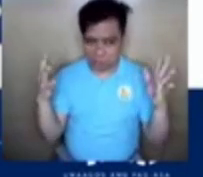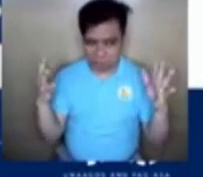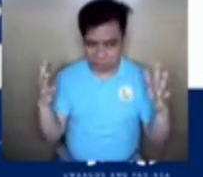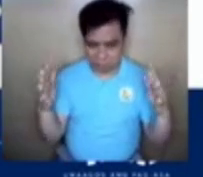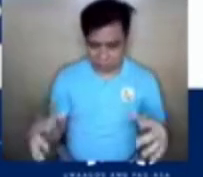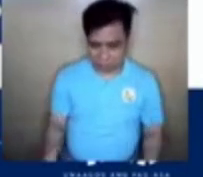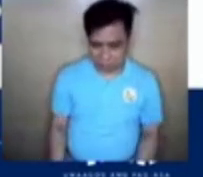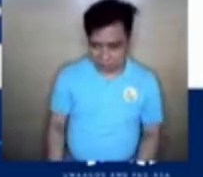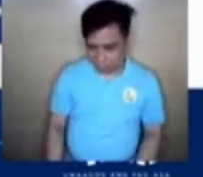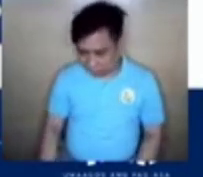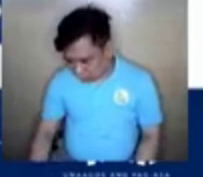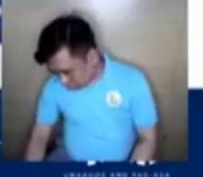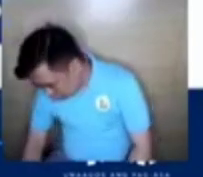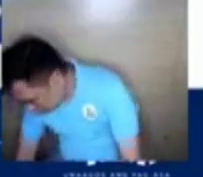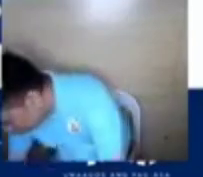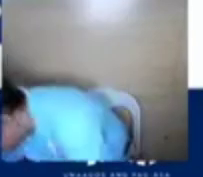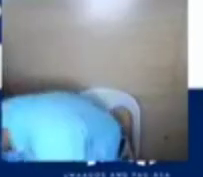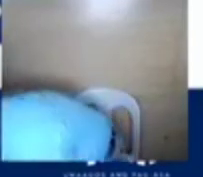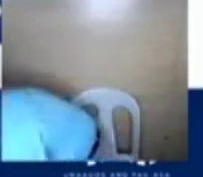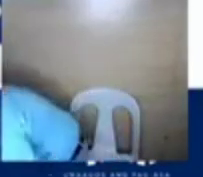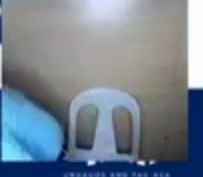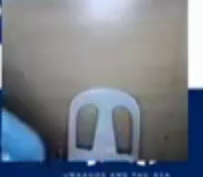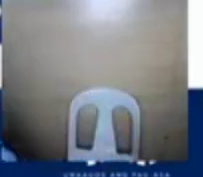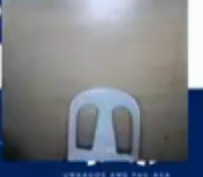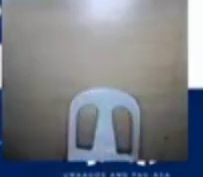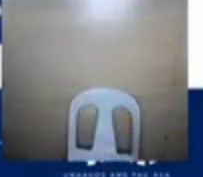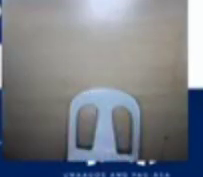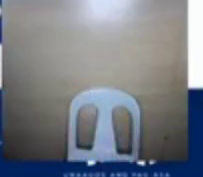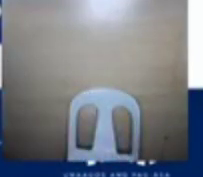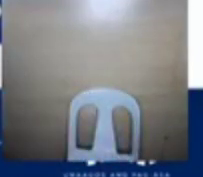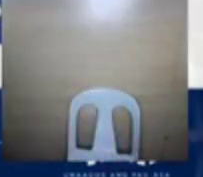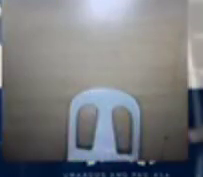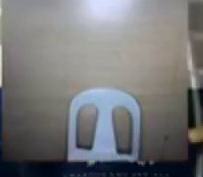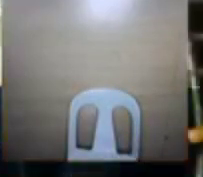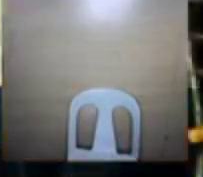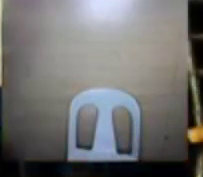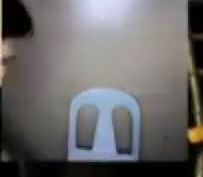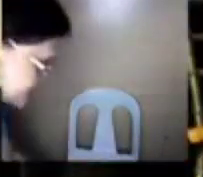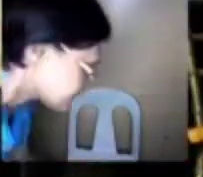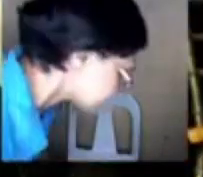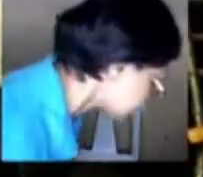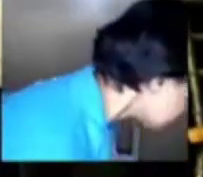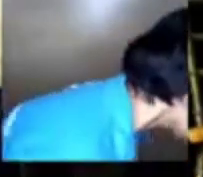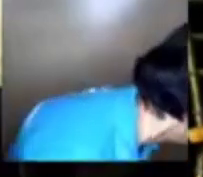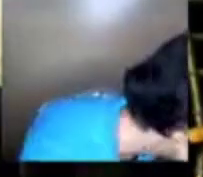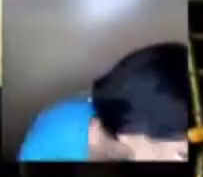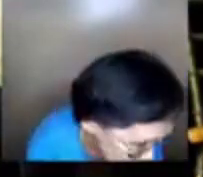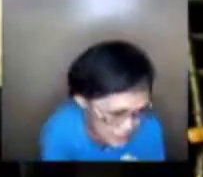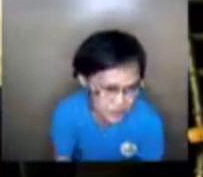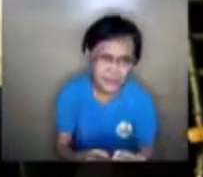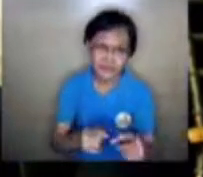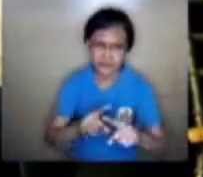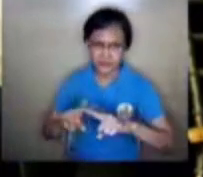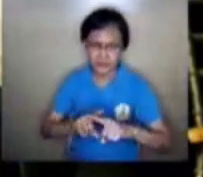In-extend din natin itong scholarship program natin sa mga private schools na talagang naghihingalo ngayon.